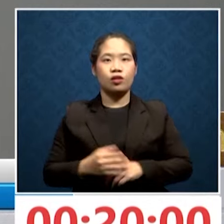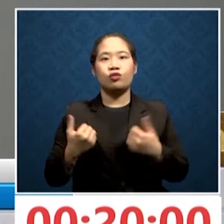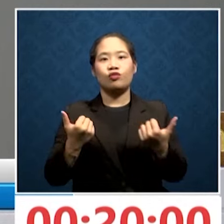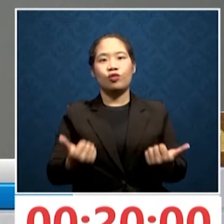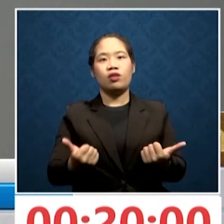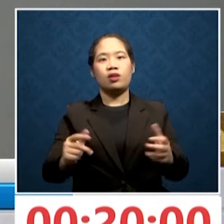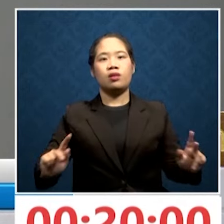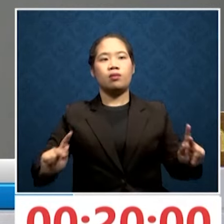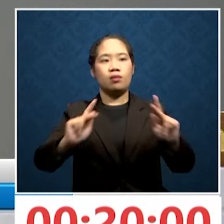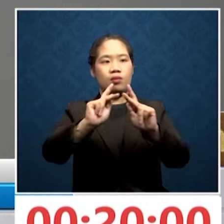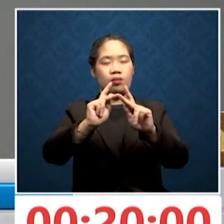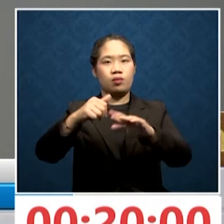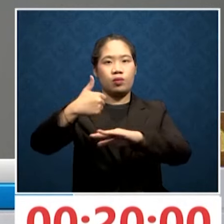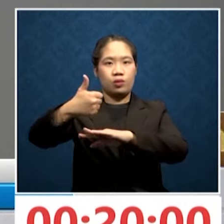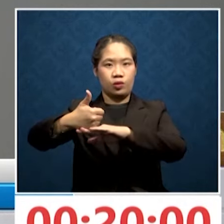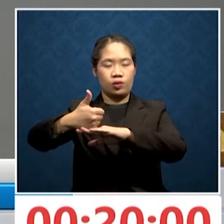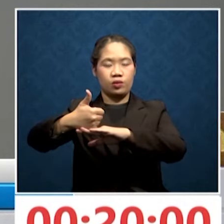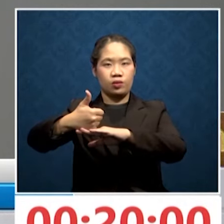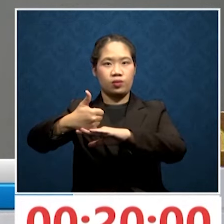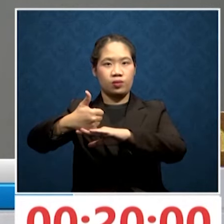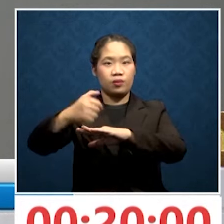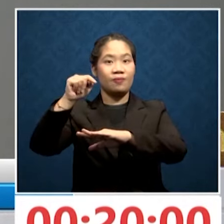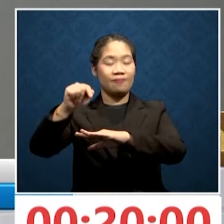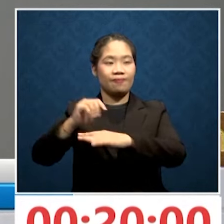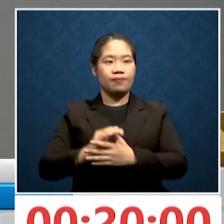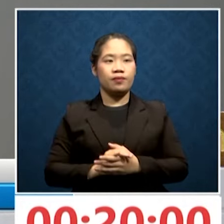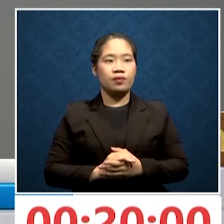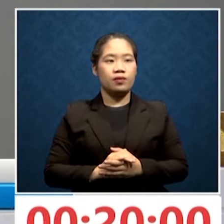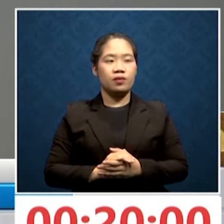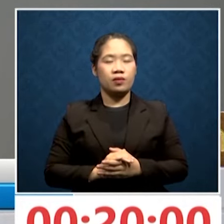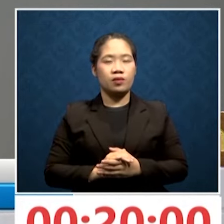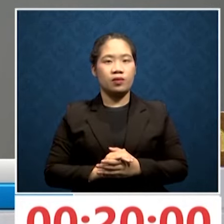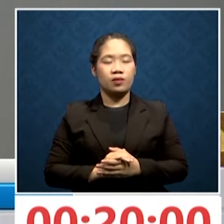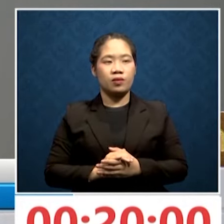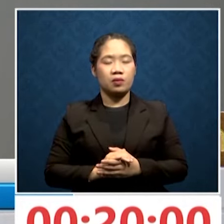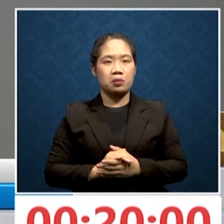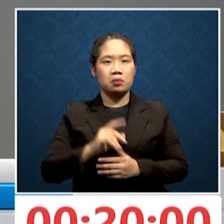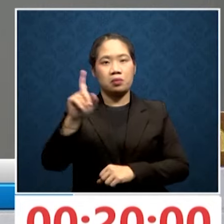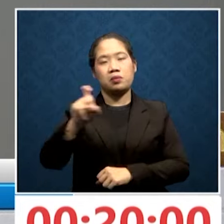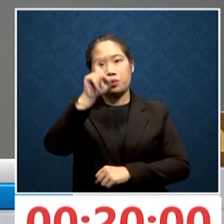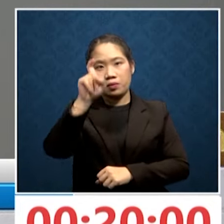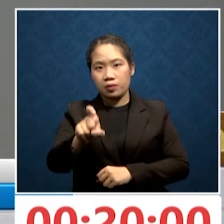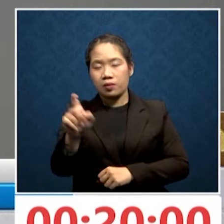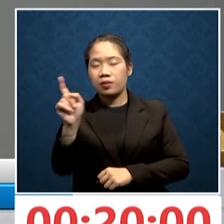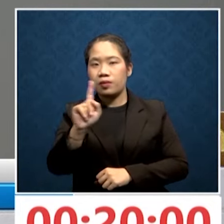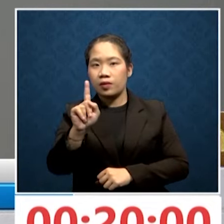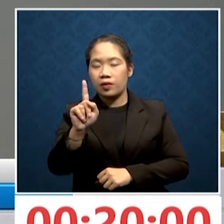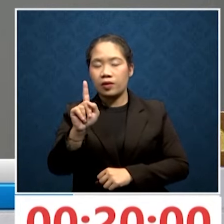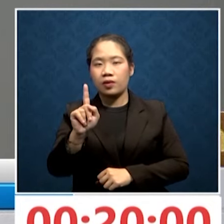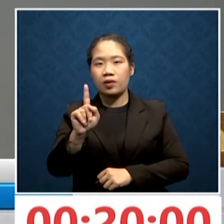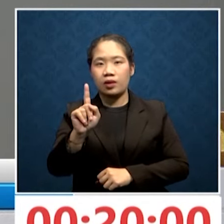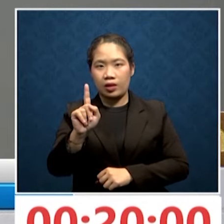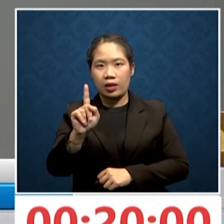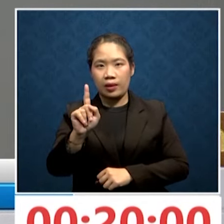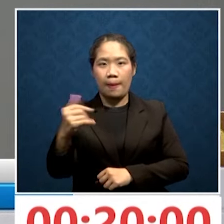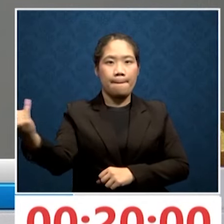ทรวงสาธารณสุขครับท่านสมศักดิ์เทพสุทินครับผู้ถูกตั้งกระทู้ถามท่านได้เป็นผู้มาตอบกระ